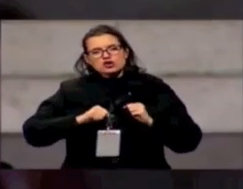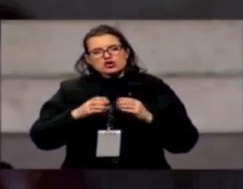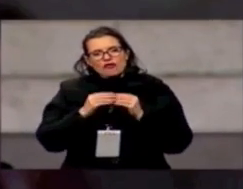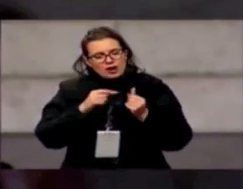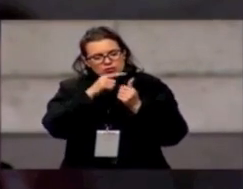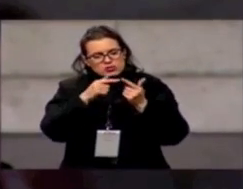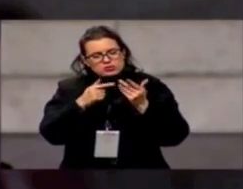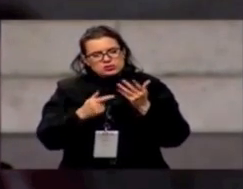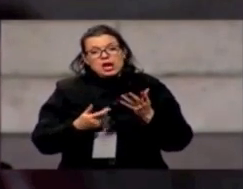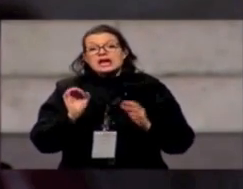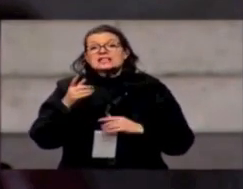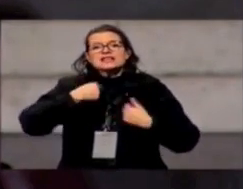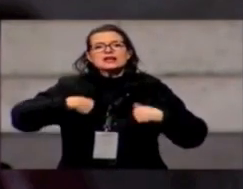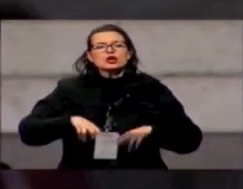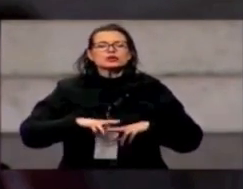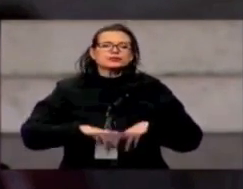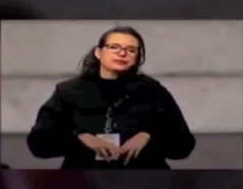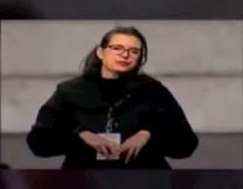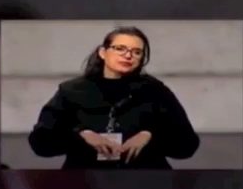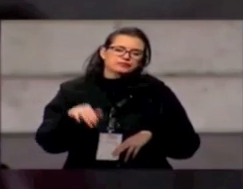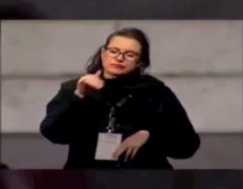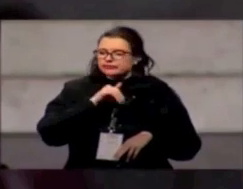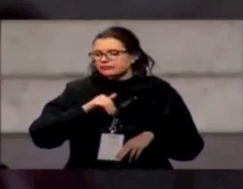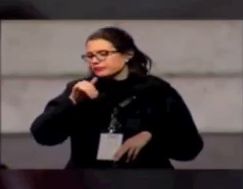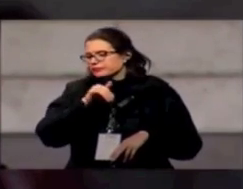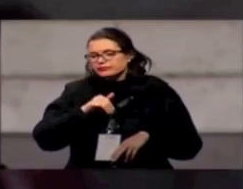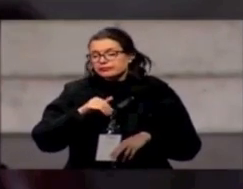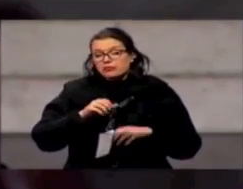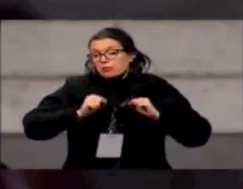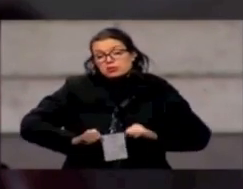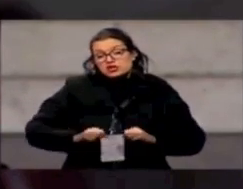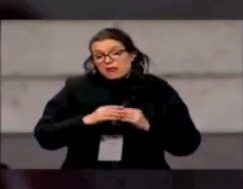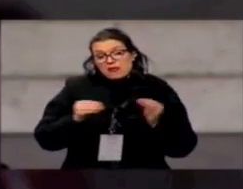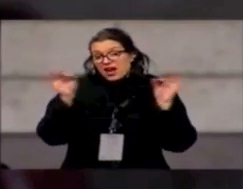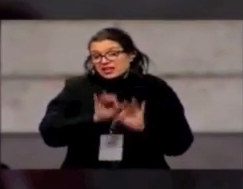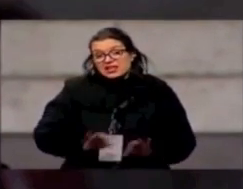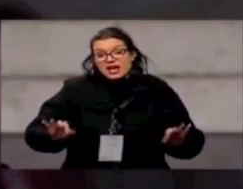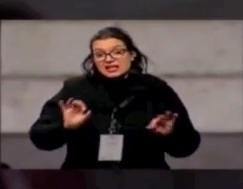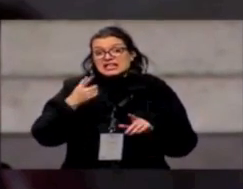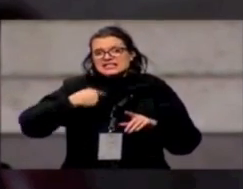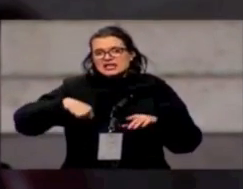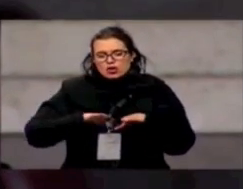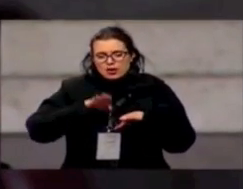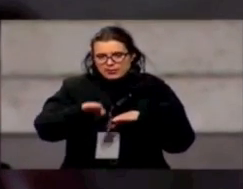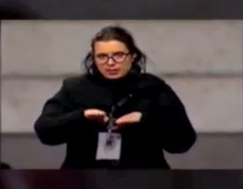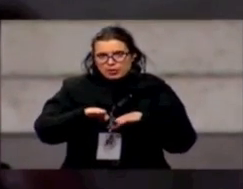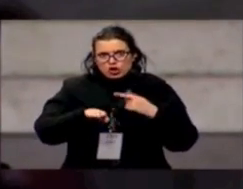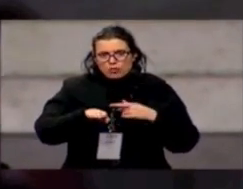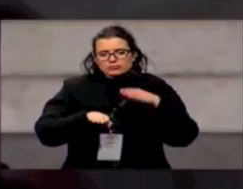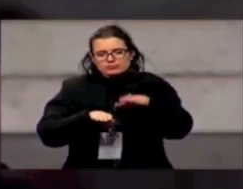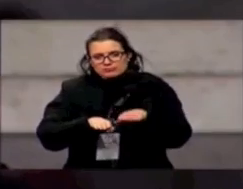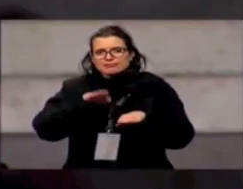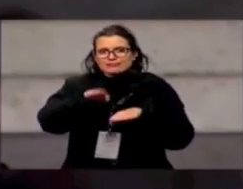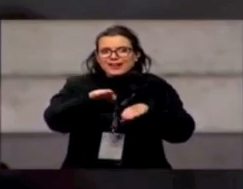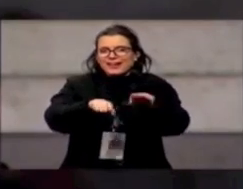immobili ma è sufficiente fare il primo passo perché si possa vedere qual è il secondo e qual è il terzo In uno di